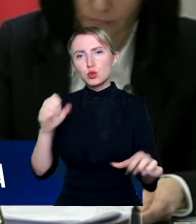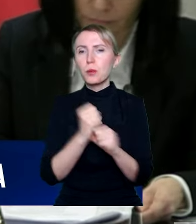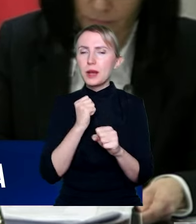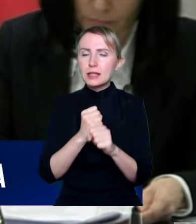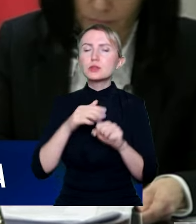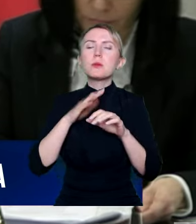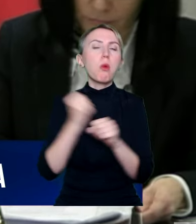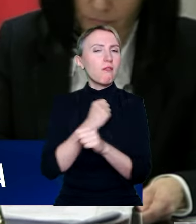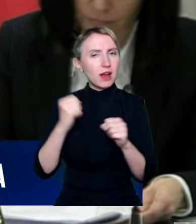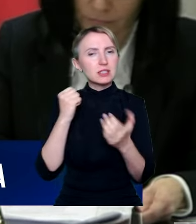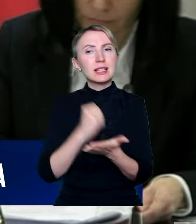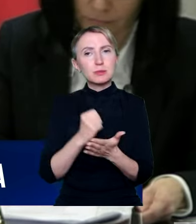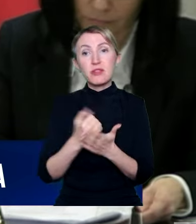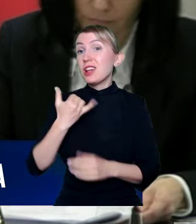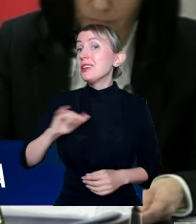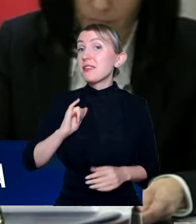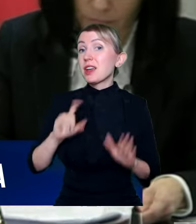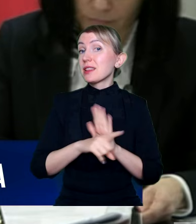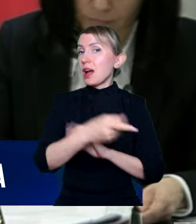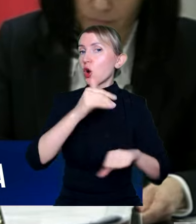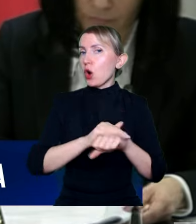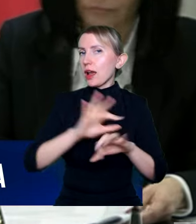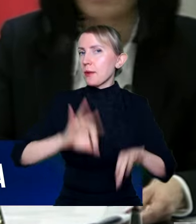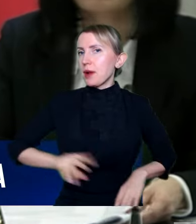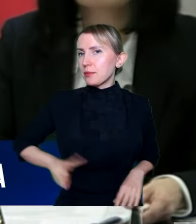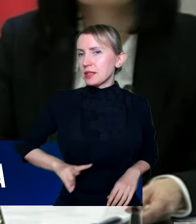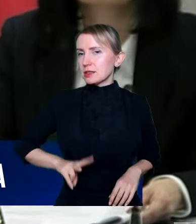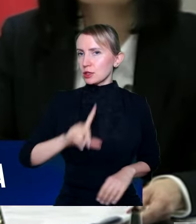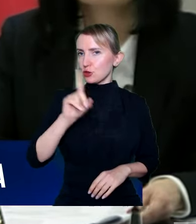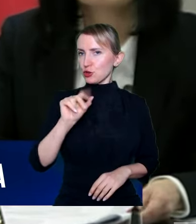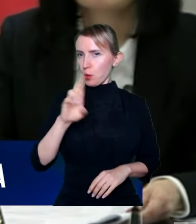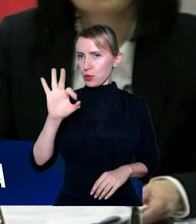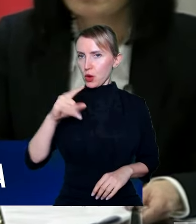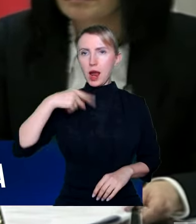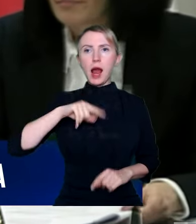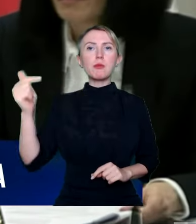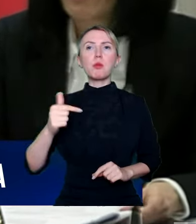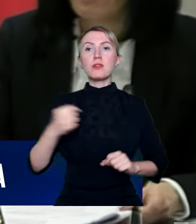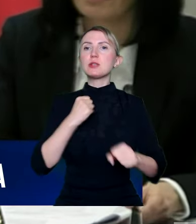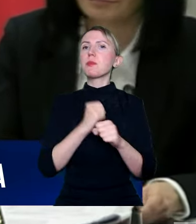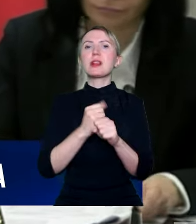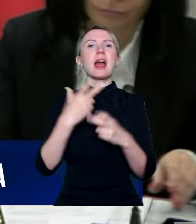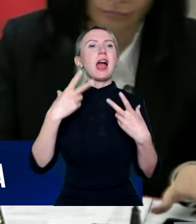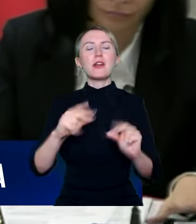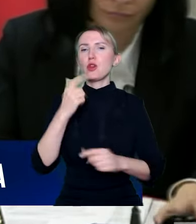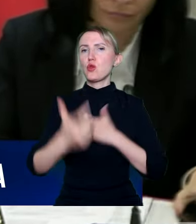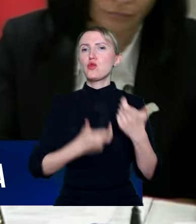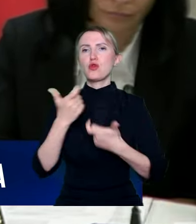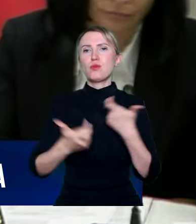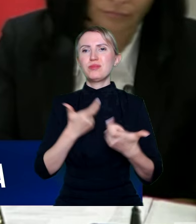sprawie, dość niewygodnej dla kolegów pana ministra Zbigniewa Ziobry, ale my powinniśmy pracować, a nie uczestniczyć w